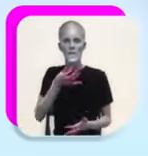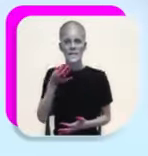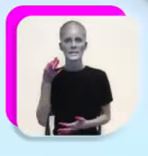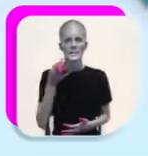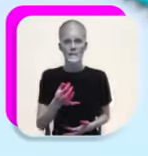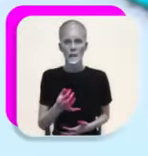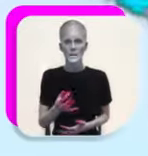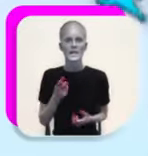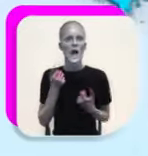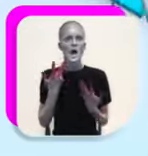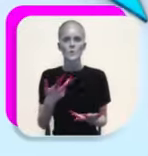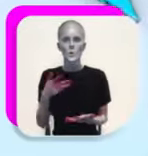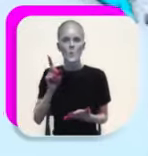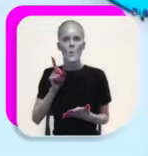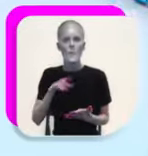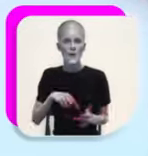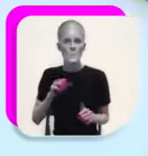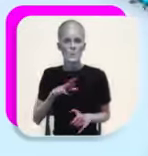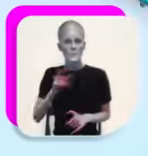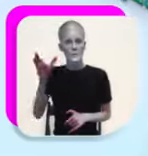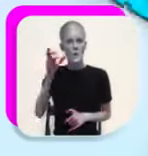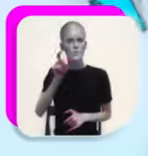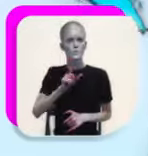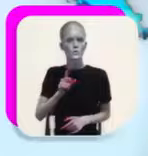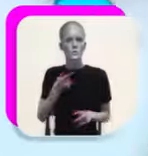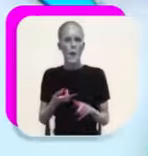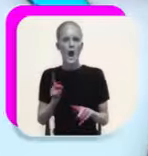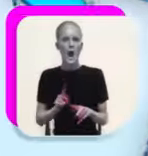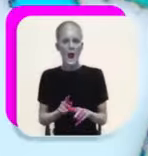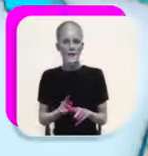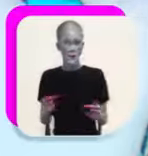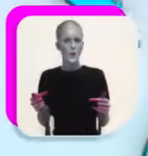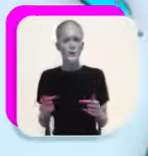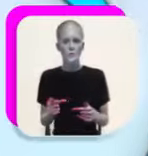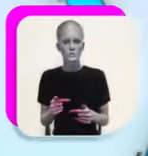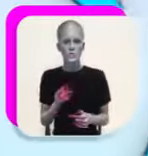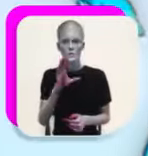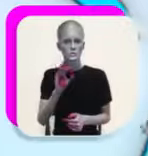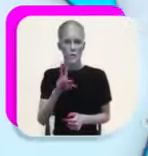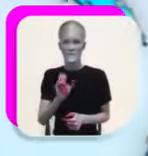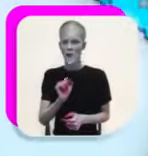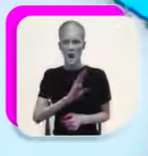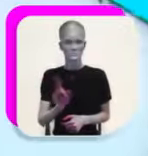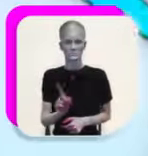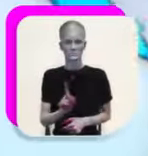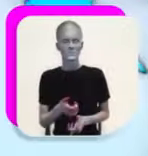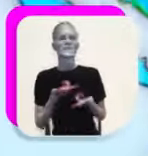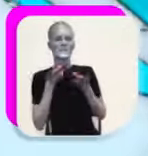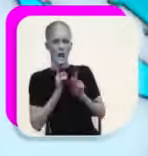можно сказать. Но насколько уверенным может быть ученый, что это практически точно не сова?